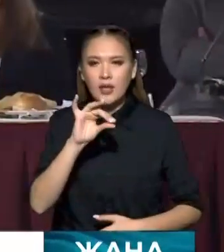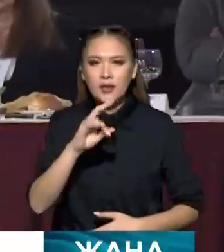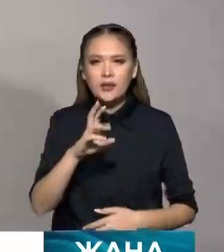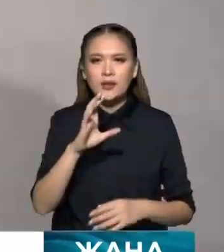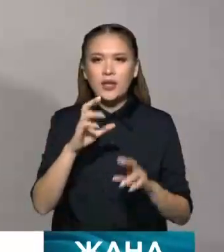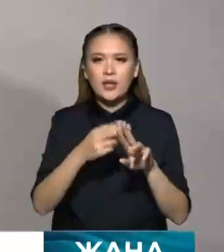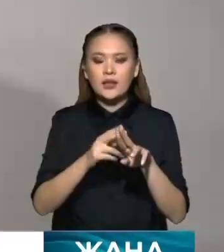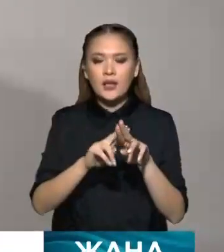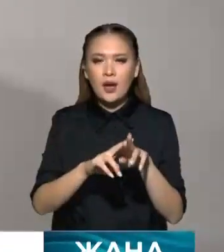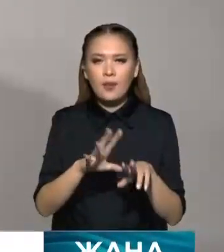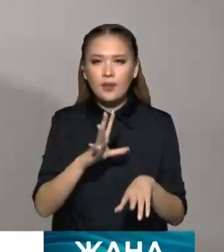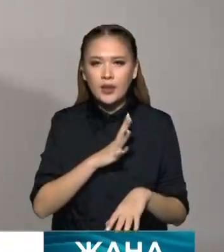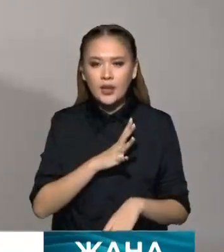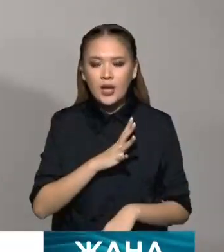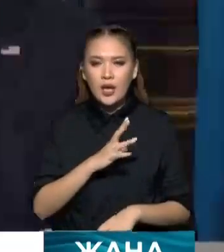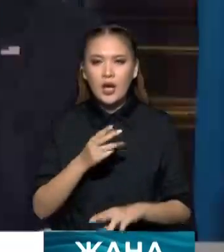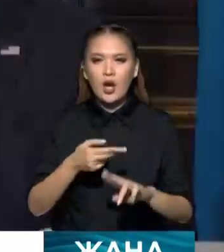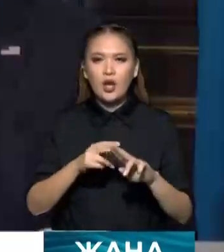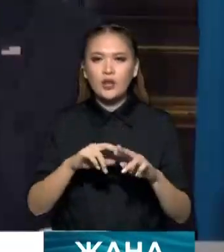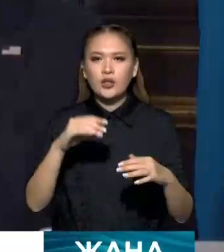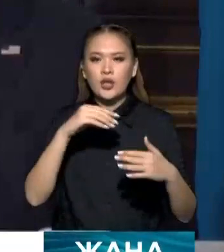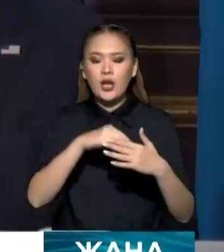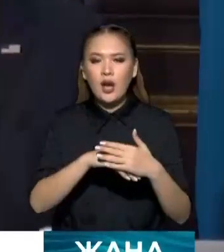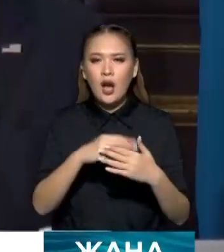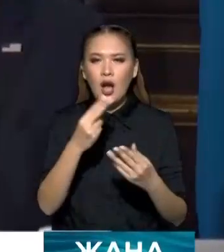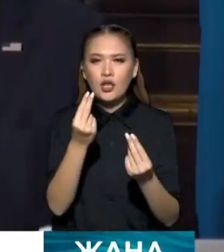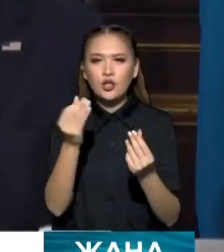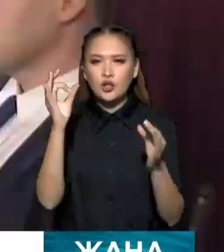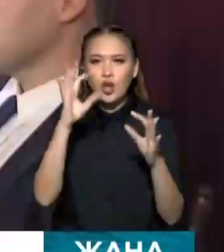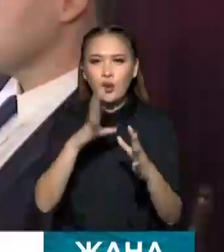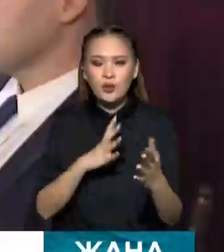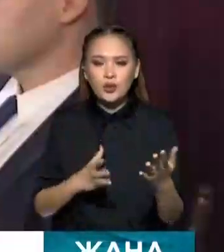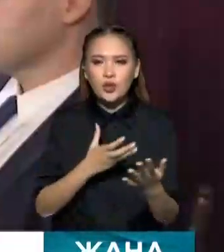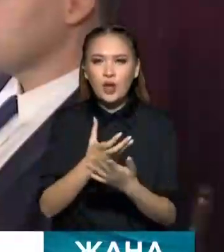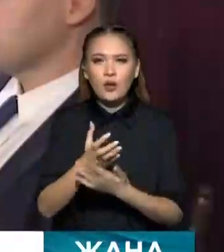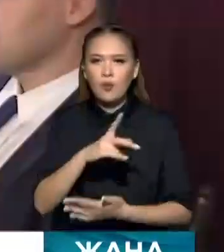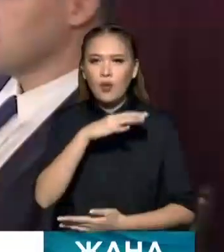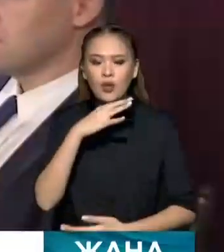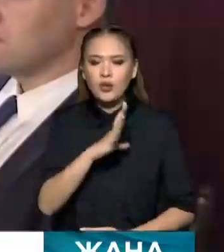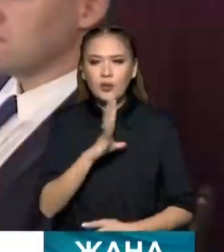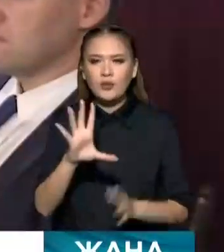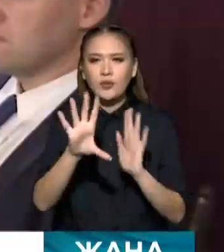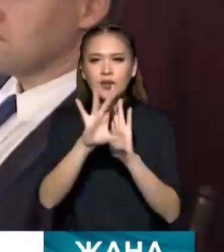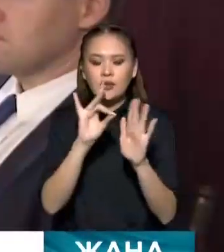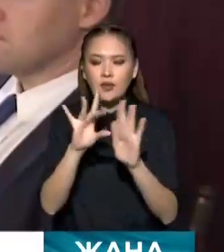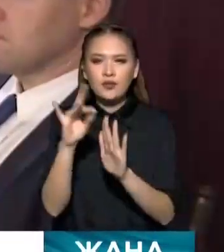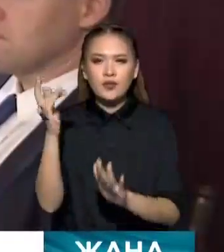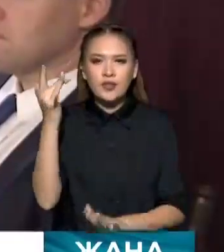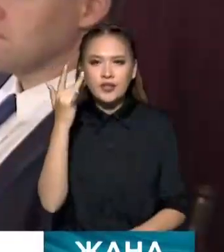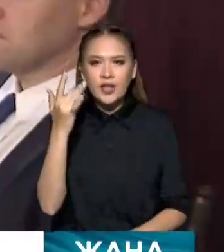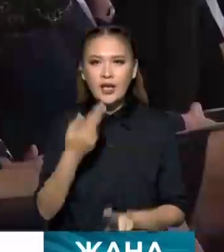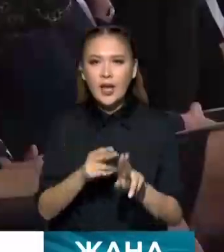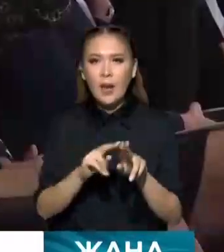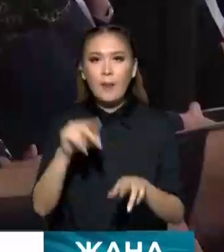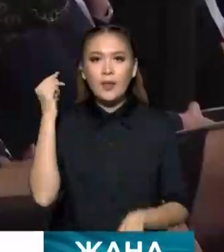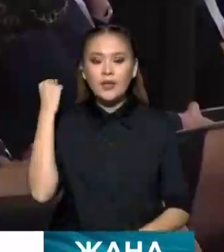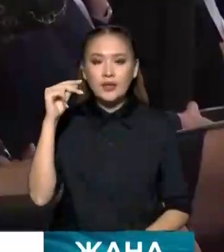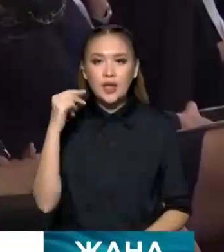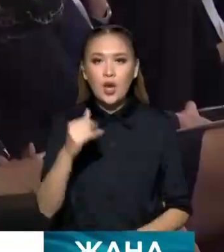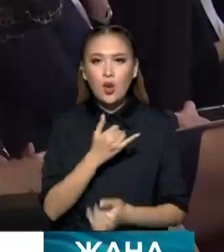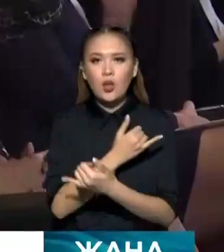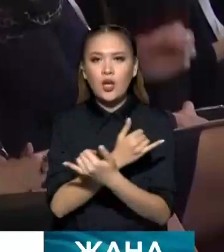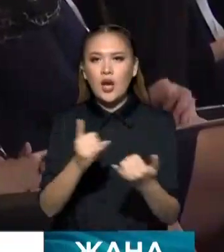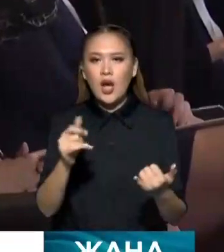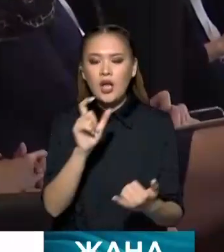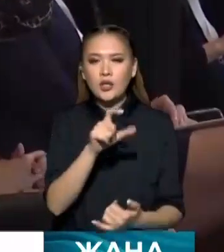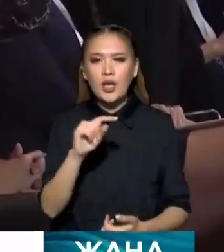секілді алпауыттар бар. Мұндай қалталылар қаржысын кез келген елге құя бермейді, күй таңдайды, қолайлы ортаны іздейді. Сондықтан президент оларға алдымен